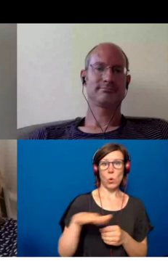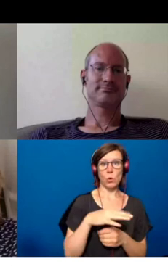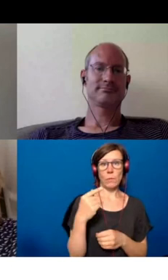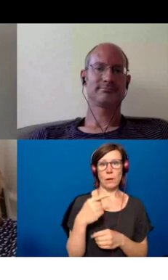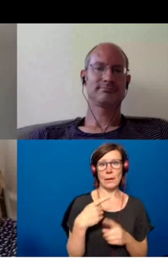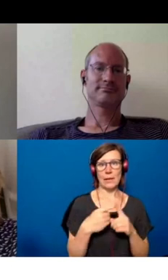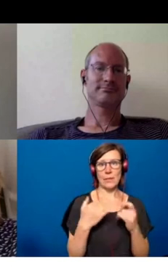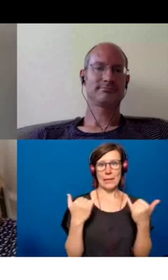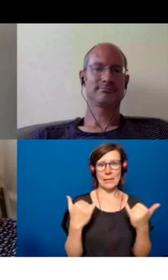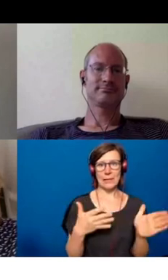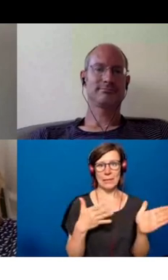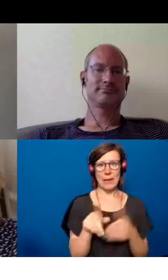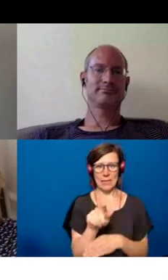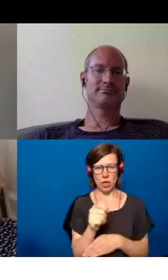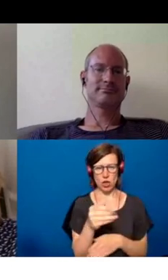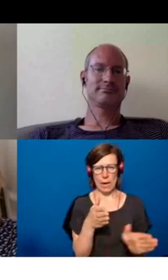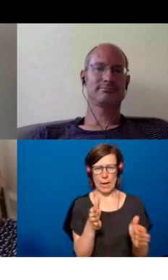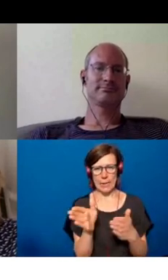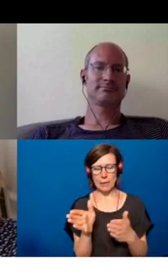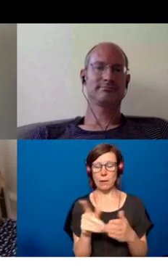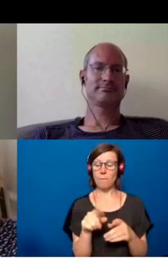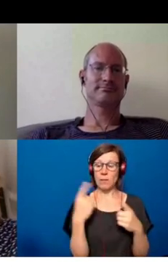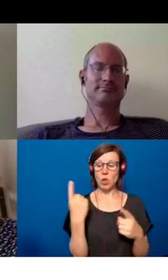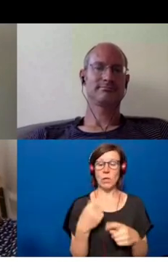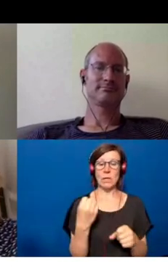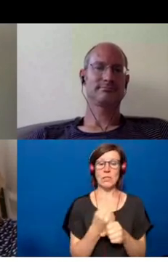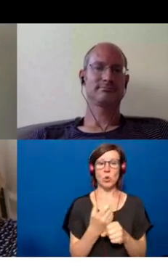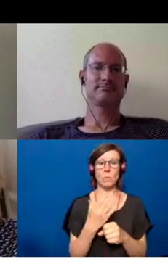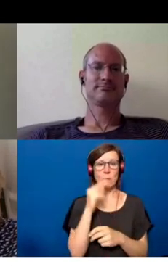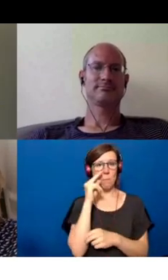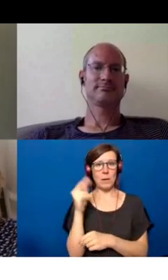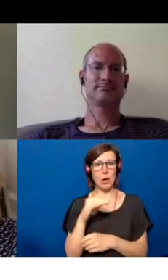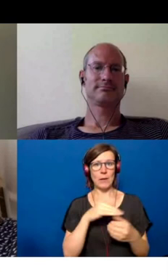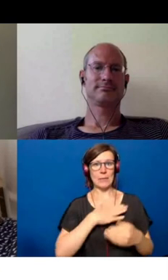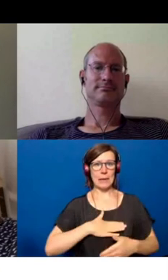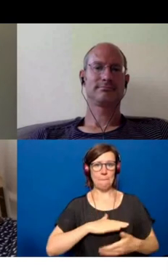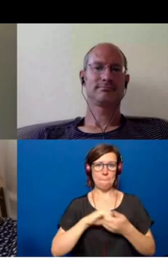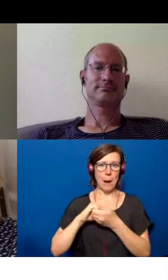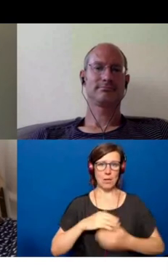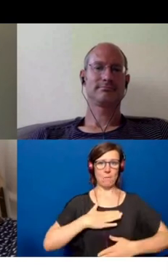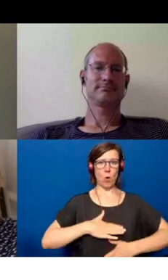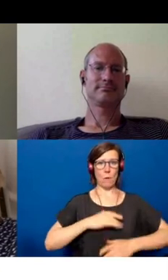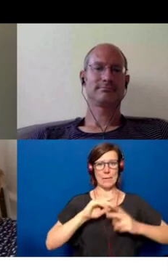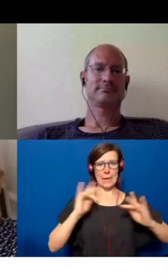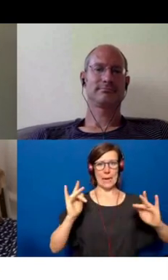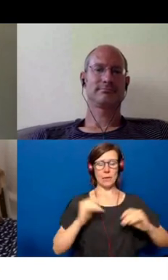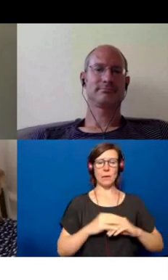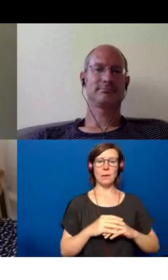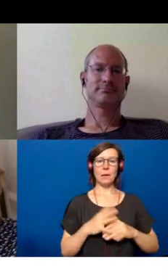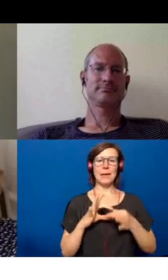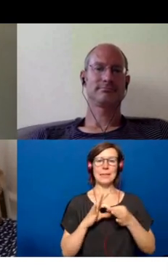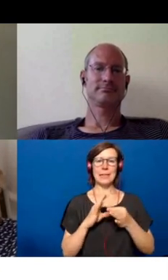Weichen gestellt und wir sollten das tun mit dem Blick auf das Gemeinwohl im Internet. Es geht eben darum, wie mit